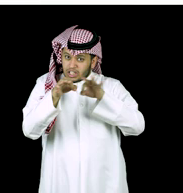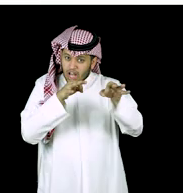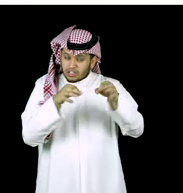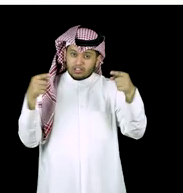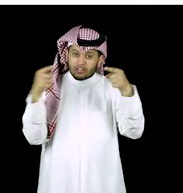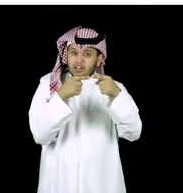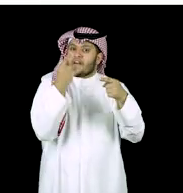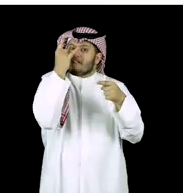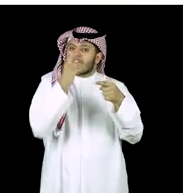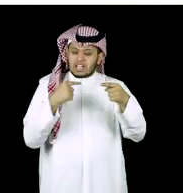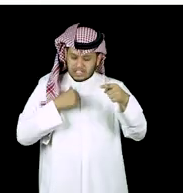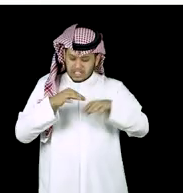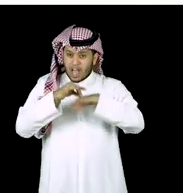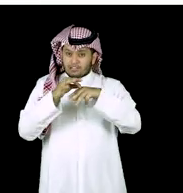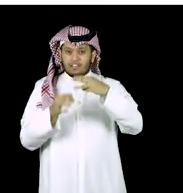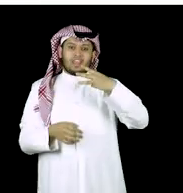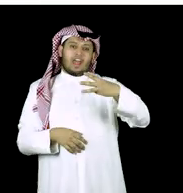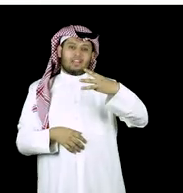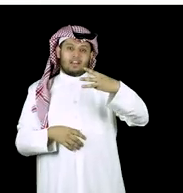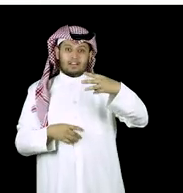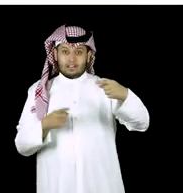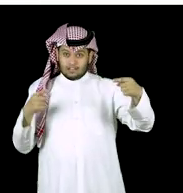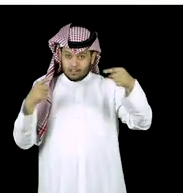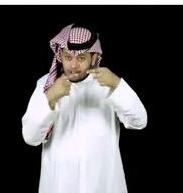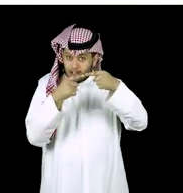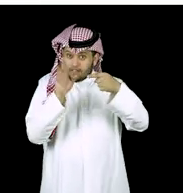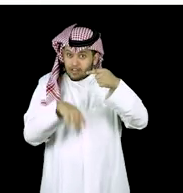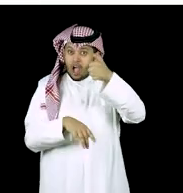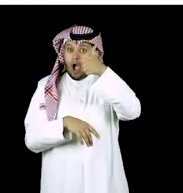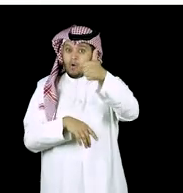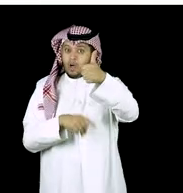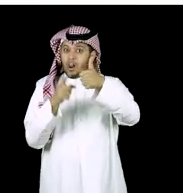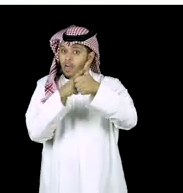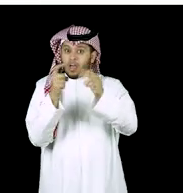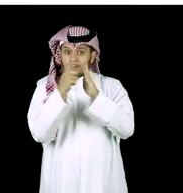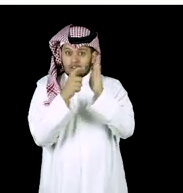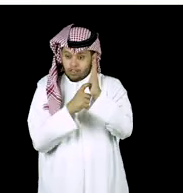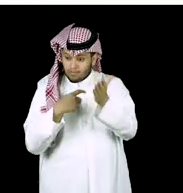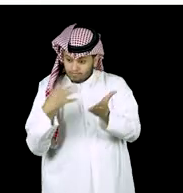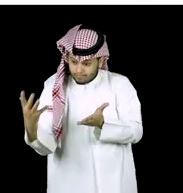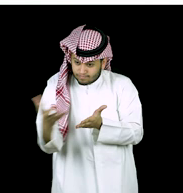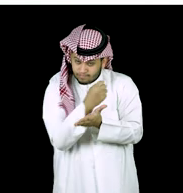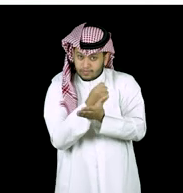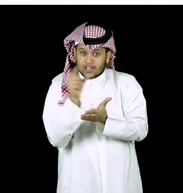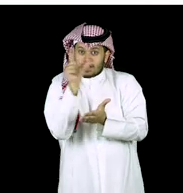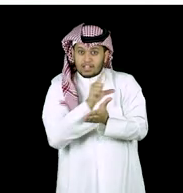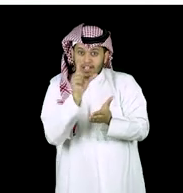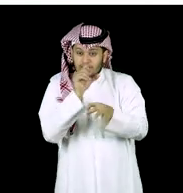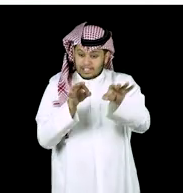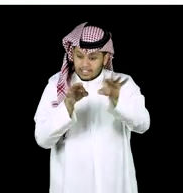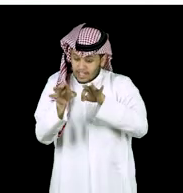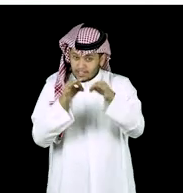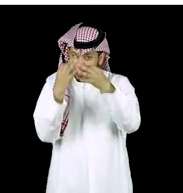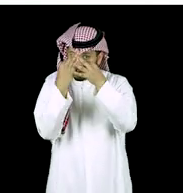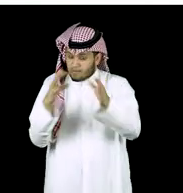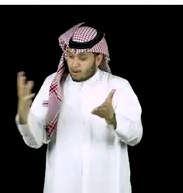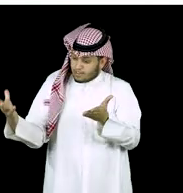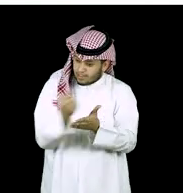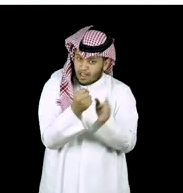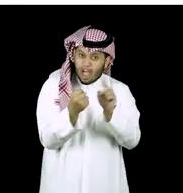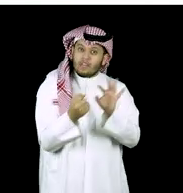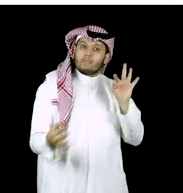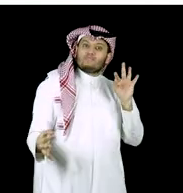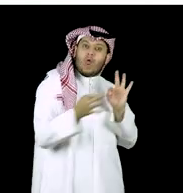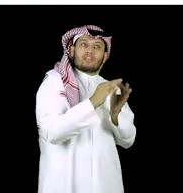ثلاثة أمور. الأمر الأول الإتيان بالأنظمة والتشريعات السياسية الممكنة في تطبيق